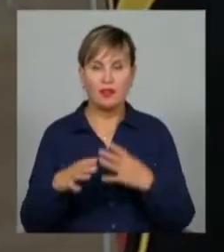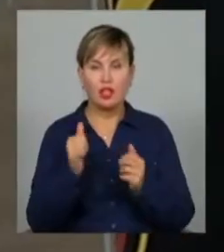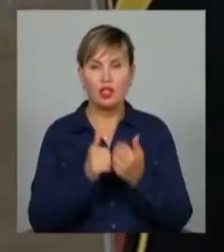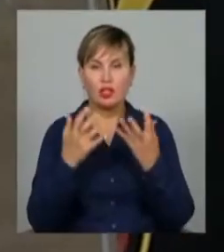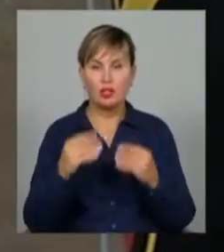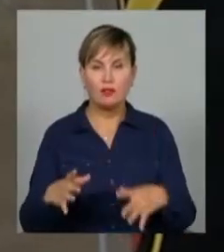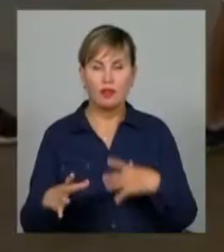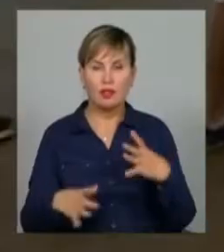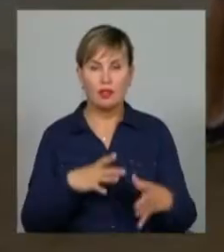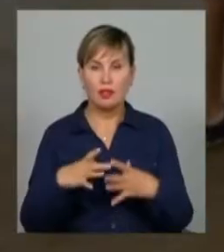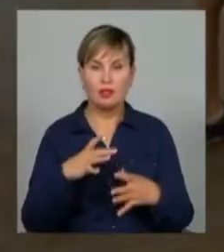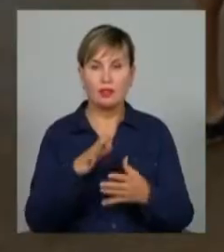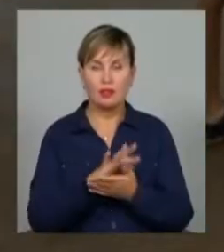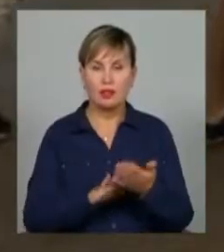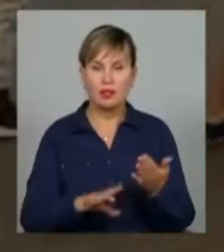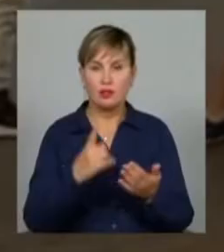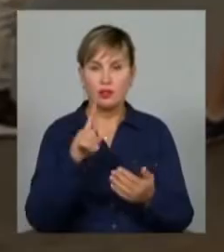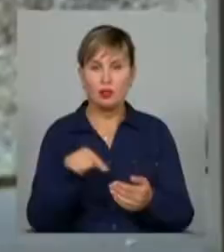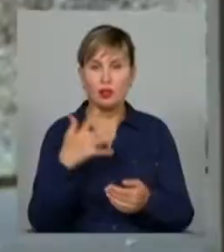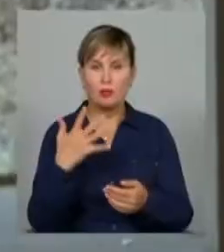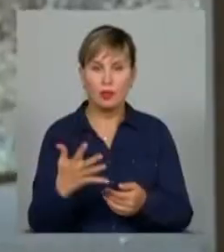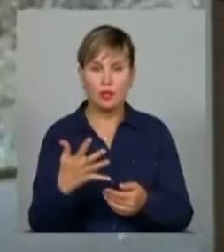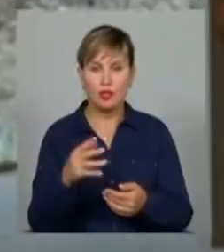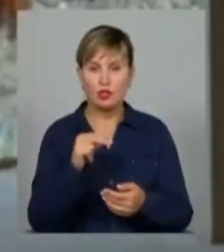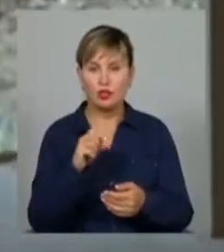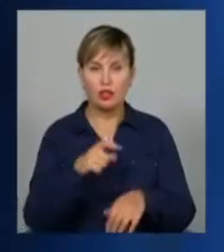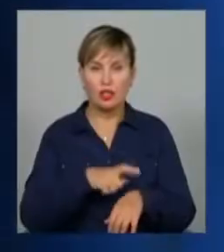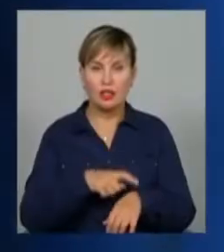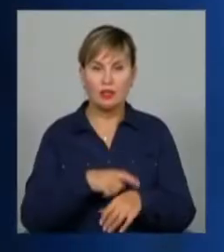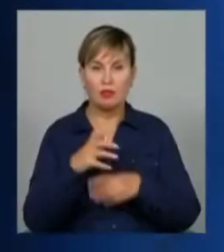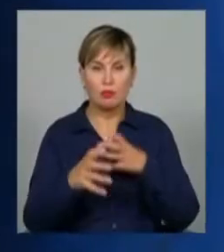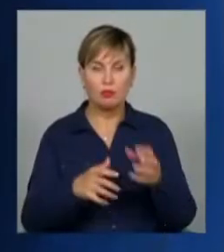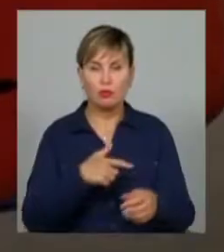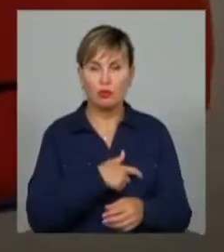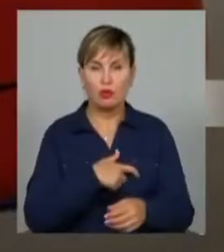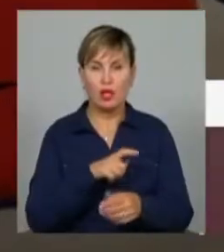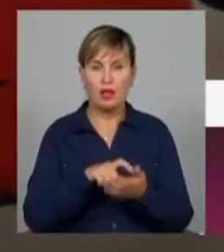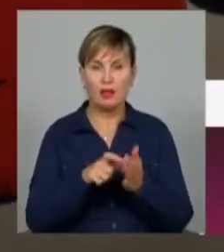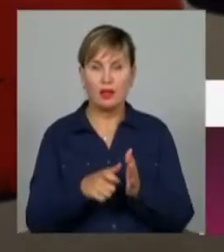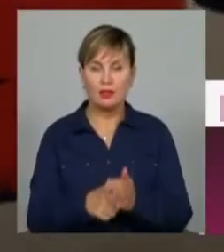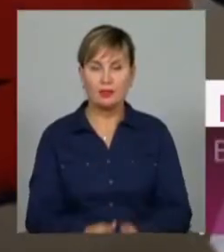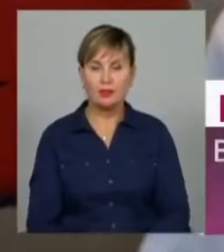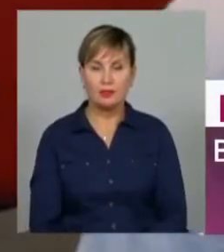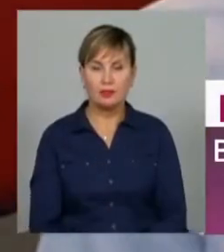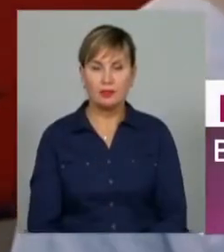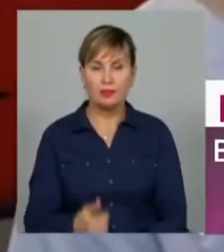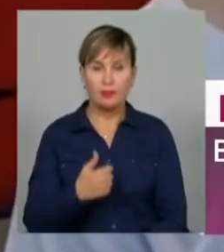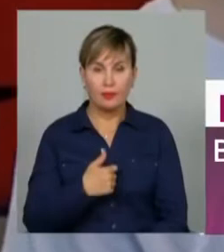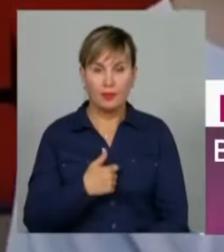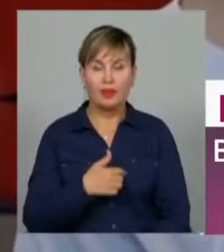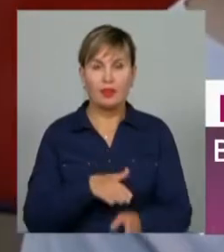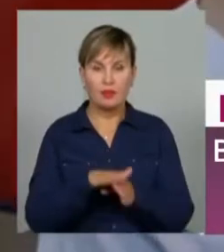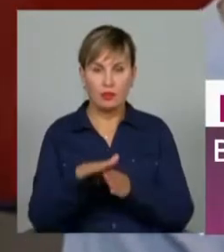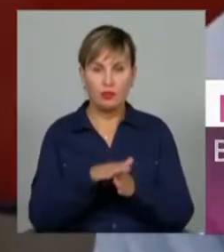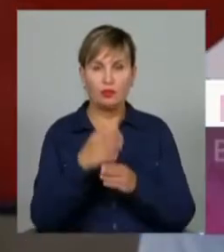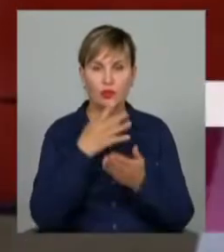Ежедневно тренировки длятся 1,5 часа. Ребят обучают мастера спорта международного класса. Я следую рекомендациям